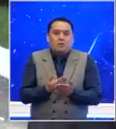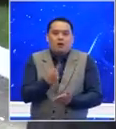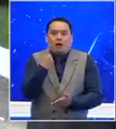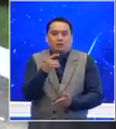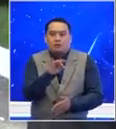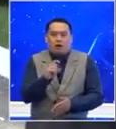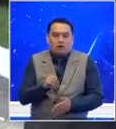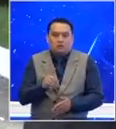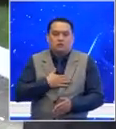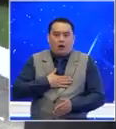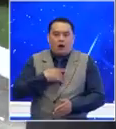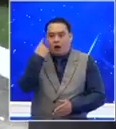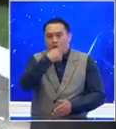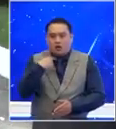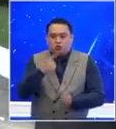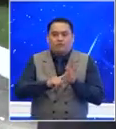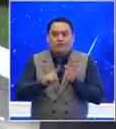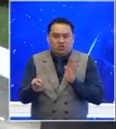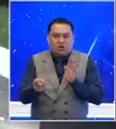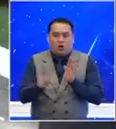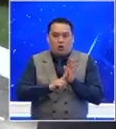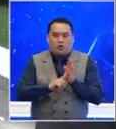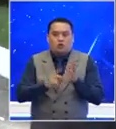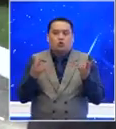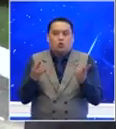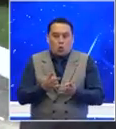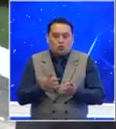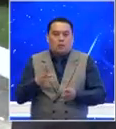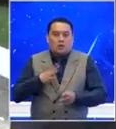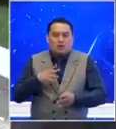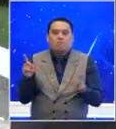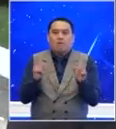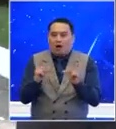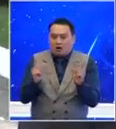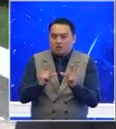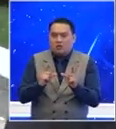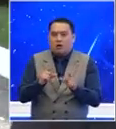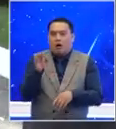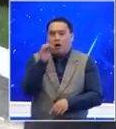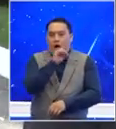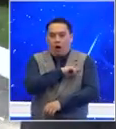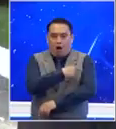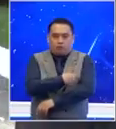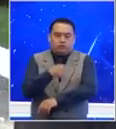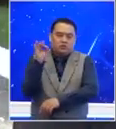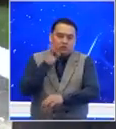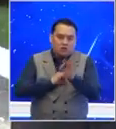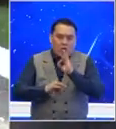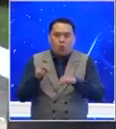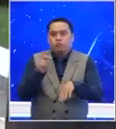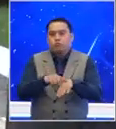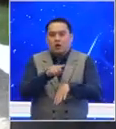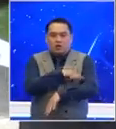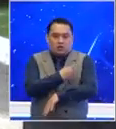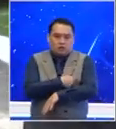раз я лично выезжаю. Ну, по необходимости. Бывает в магазин, бывает в аптеку, в больницу. Поэтому нам